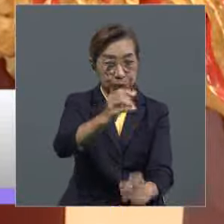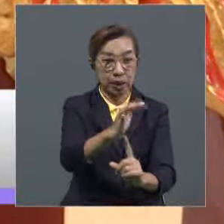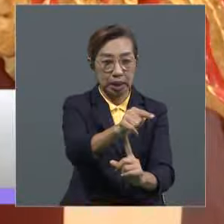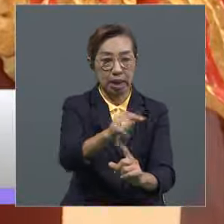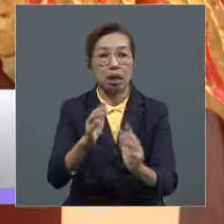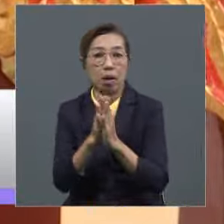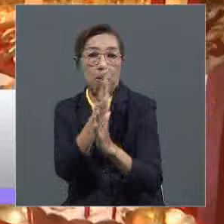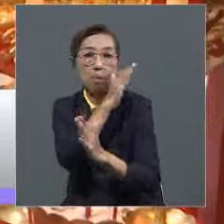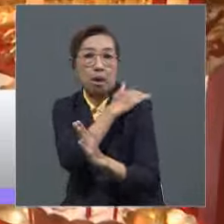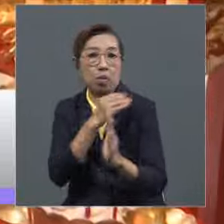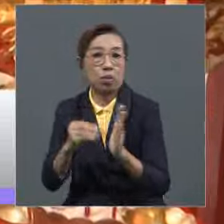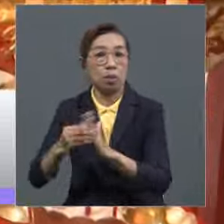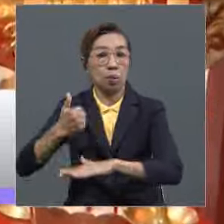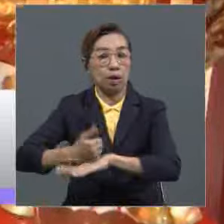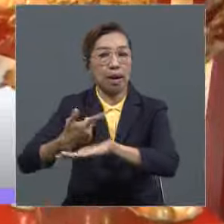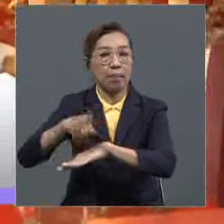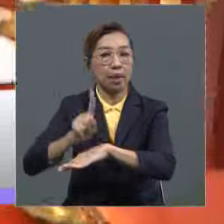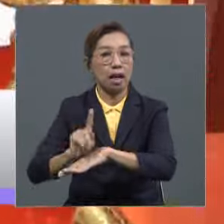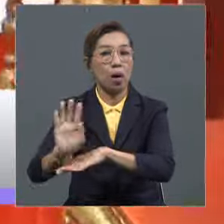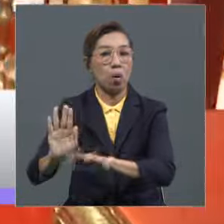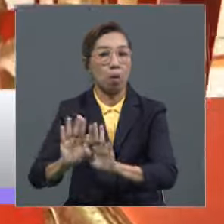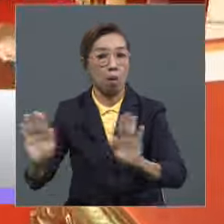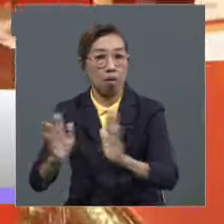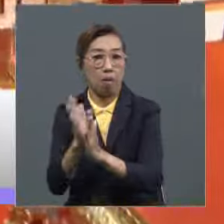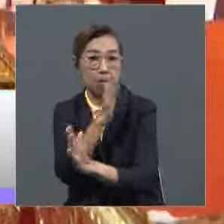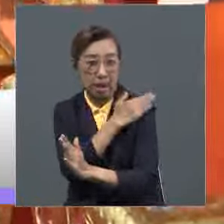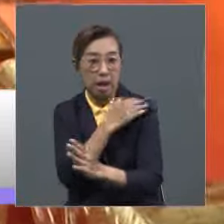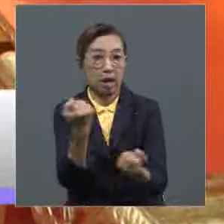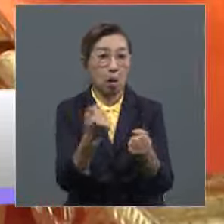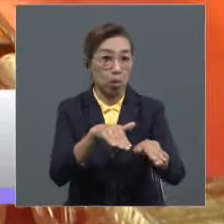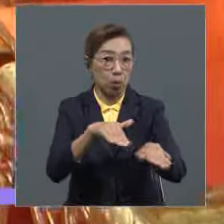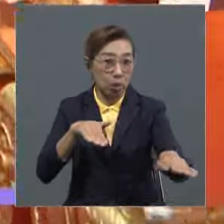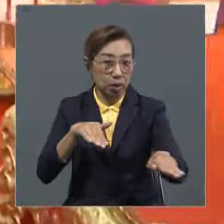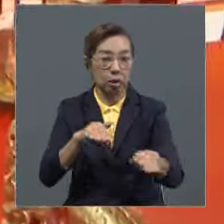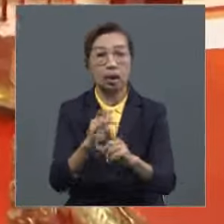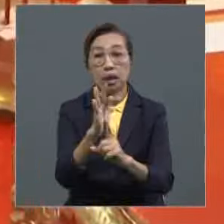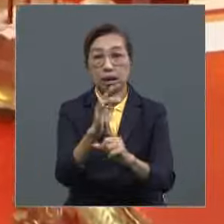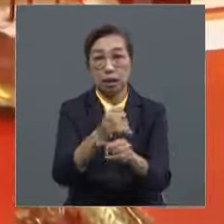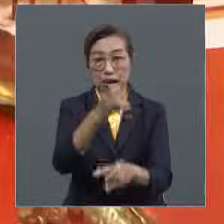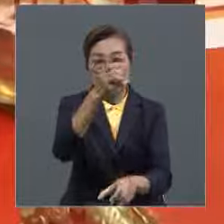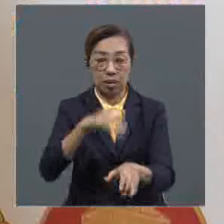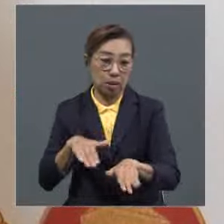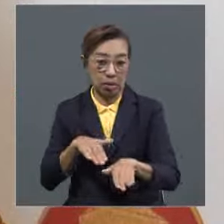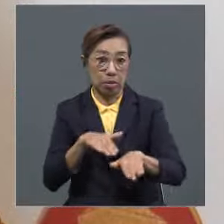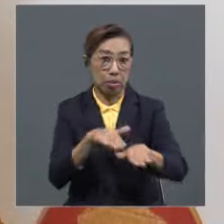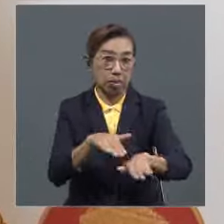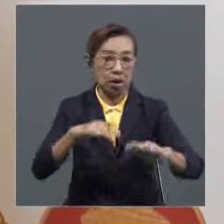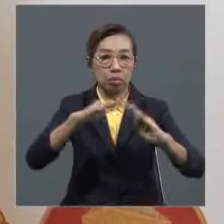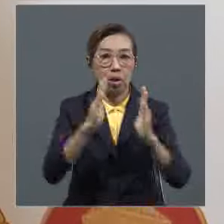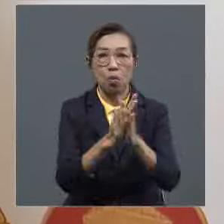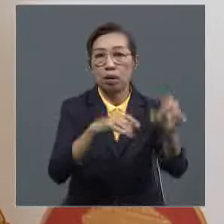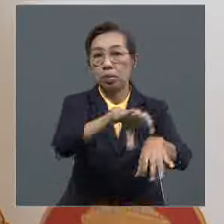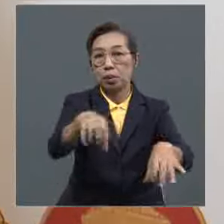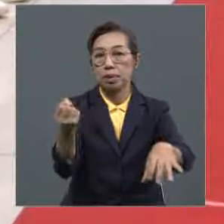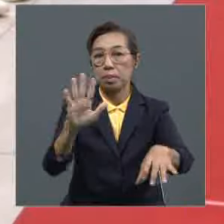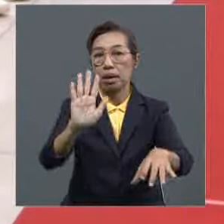านครเป็นประธานฝ่ายสงฆ์พร้อมปล่อยขบวนเทียนพรรษาโดยขบวนเทียนพรรษาในวันนี้นะคะจะนำไปถวายวัด15แห่ง